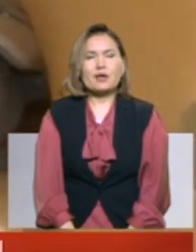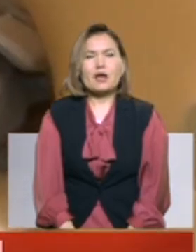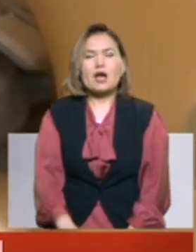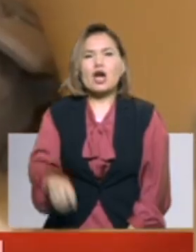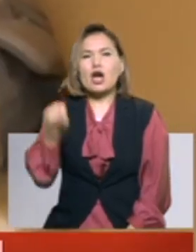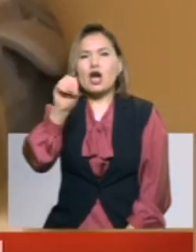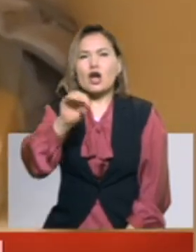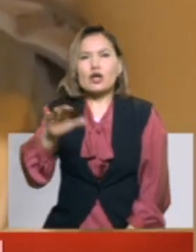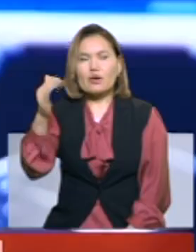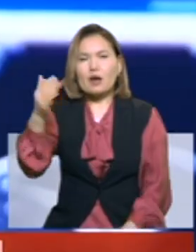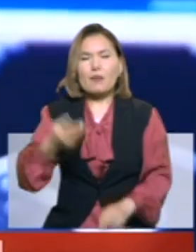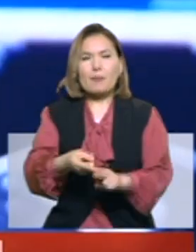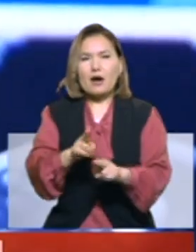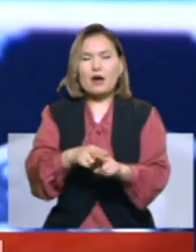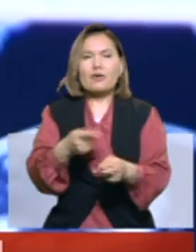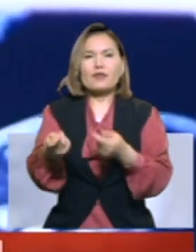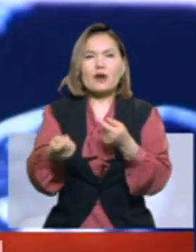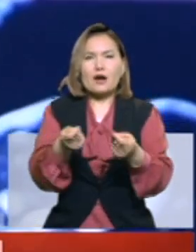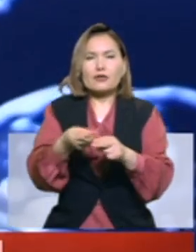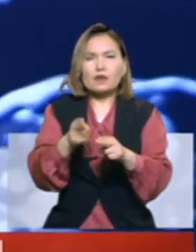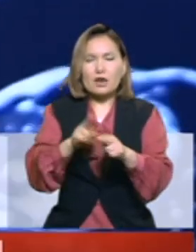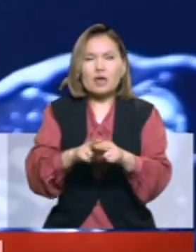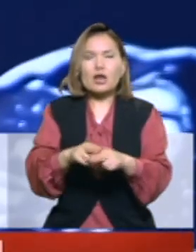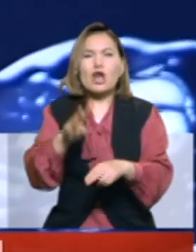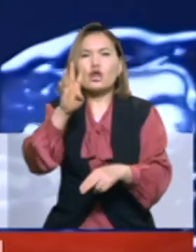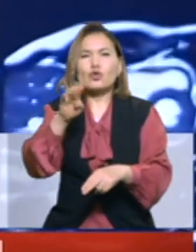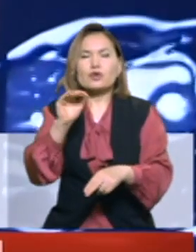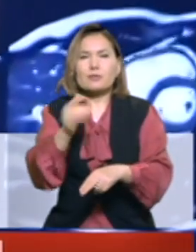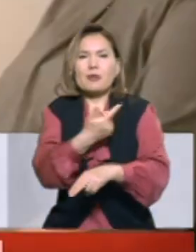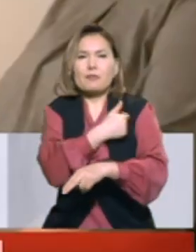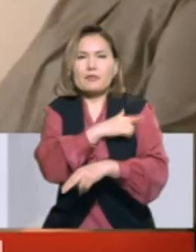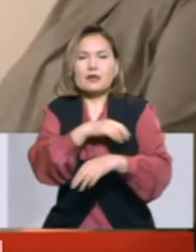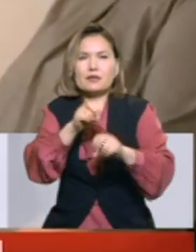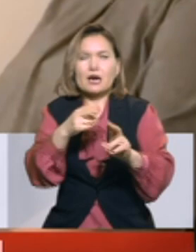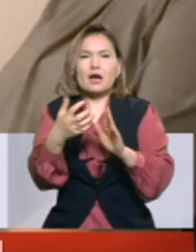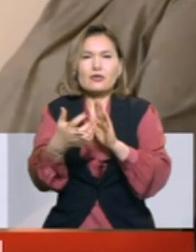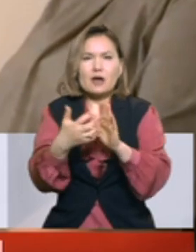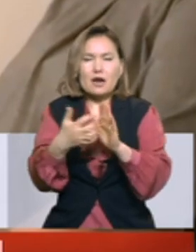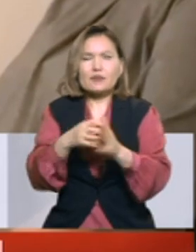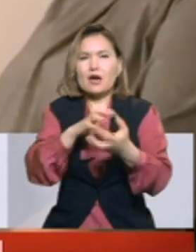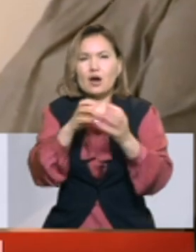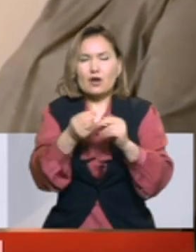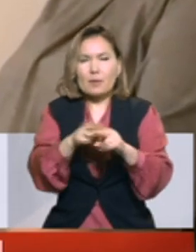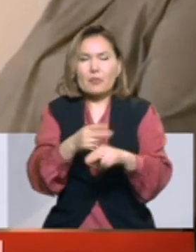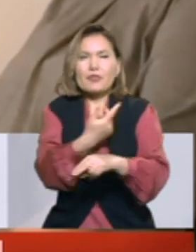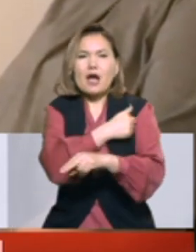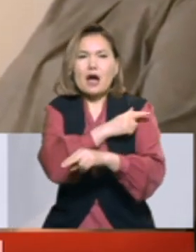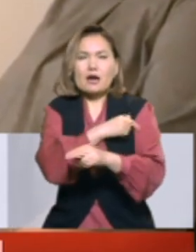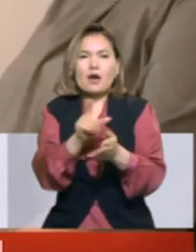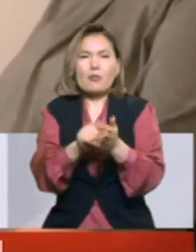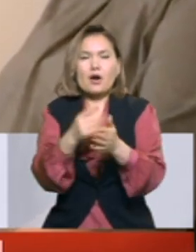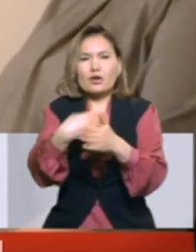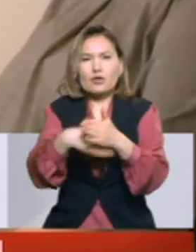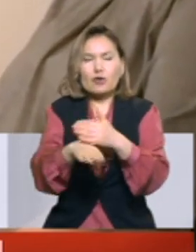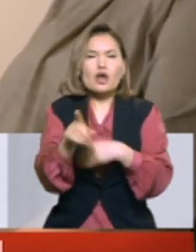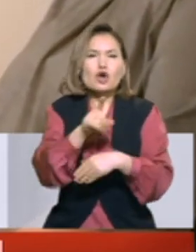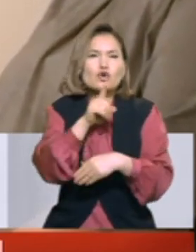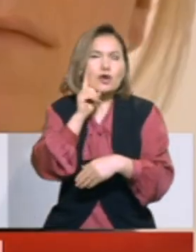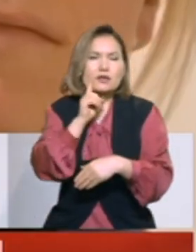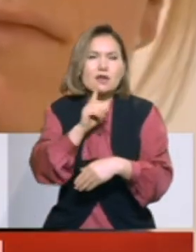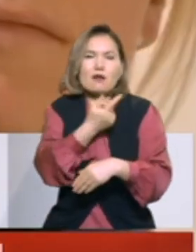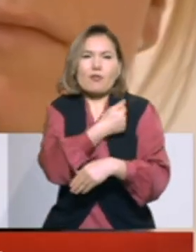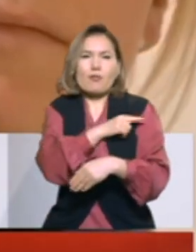Еуродақтың экономикалық көшбасшысы Германияға қазір 400 мың медицина маманы қажет. Зейнетке шыққан медбике дәрігерлердің орнын басуға жастар